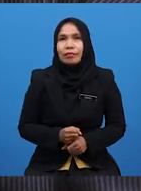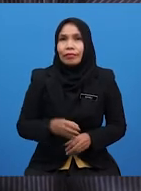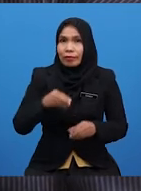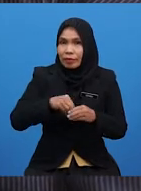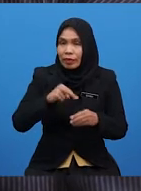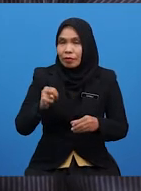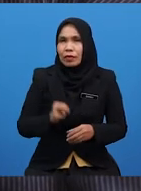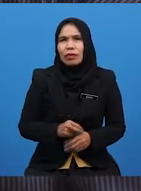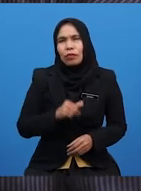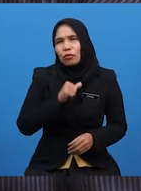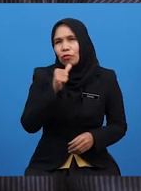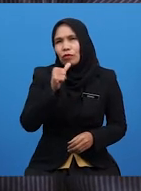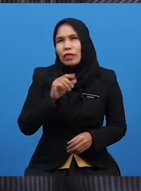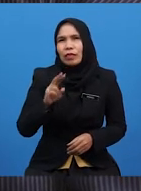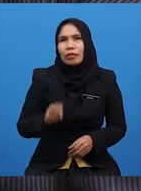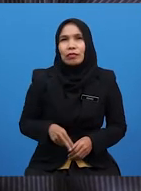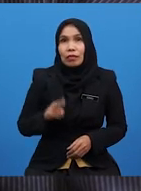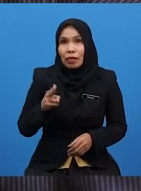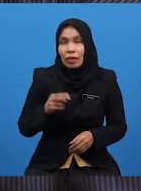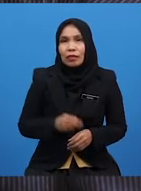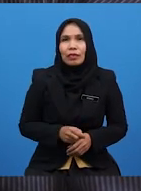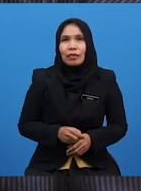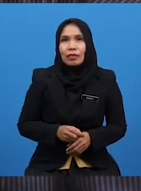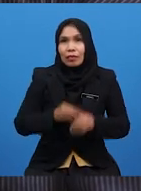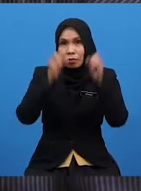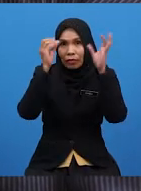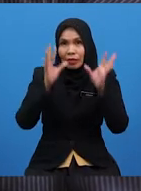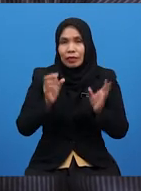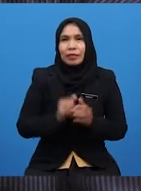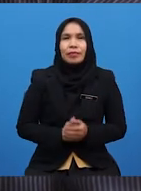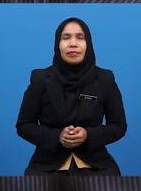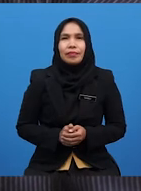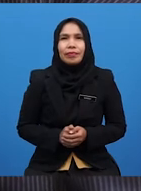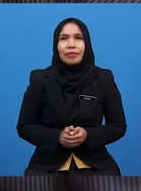lebih lama yang berkecimpung dalam bidang seperti punya